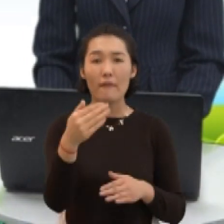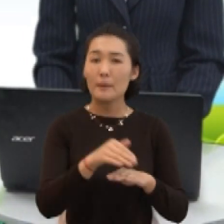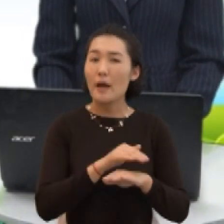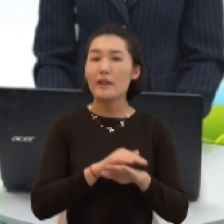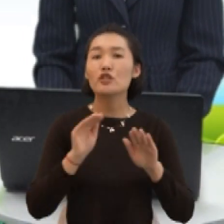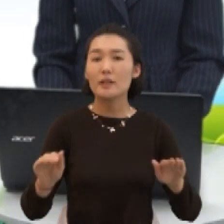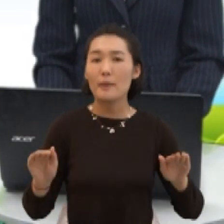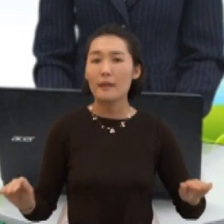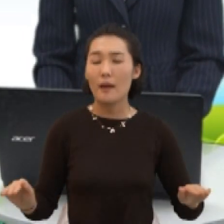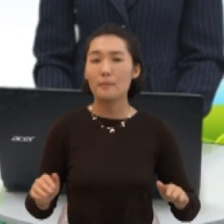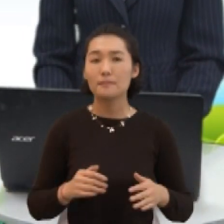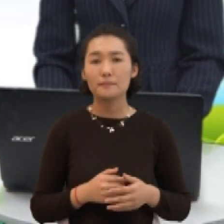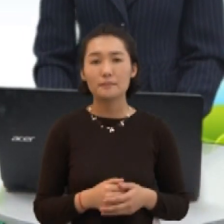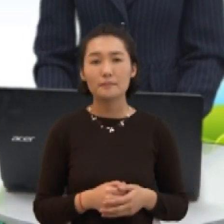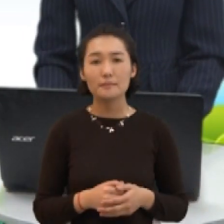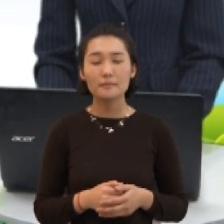ребята.